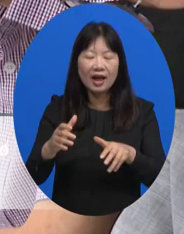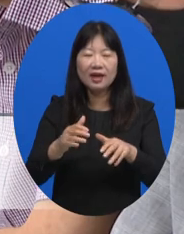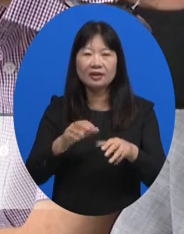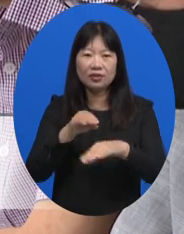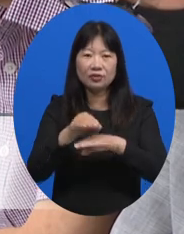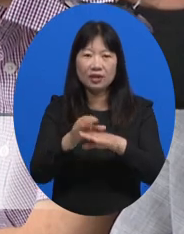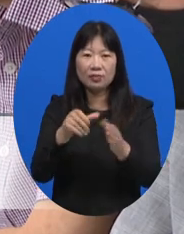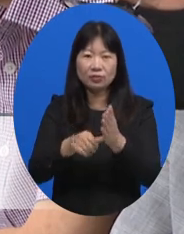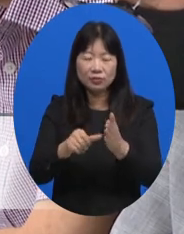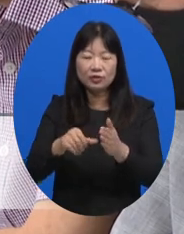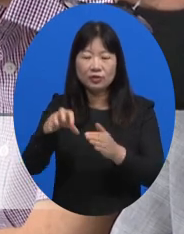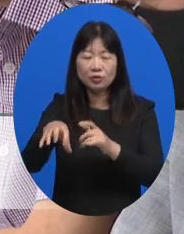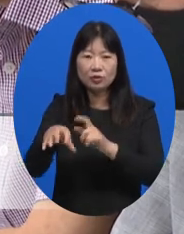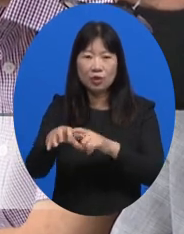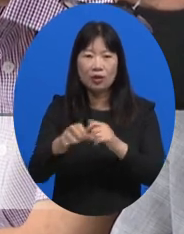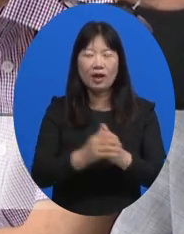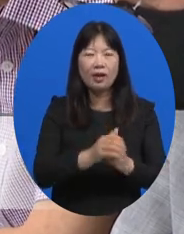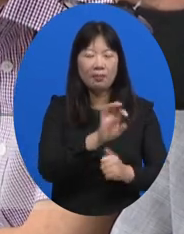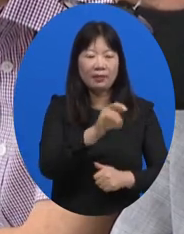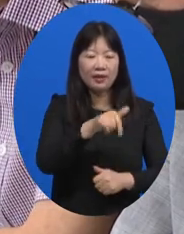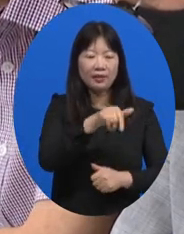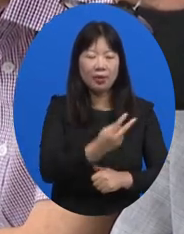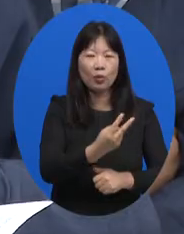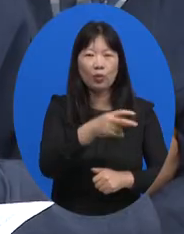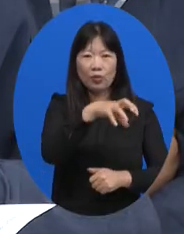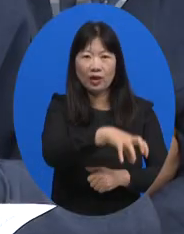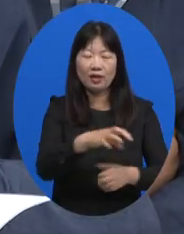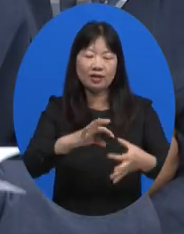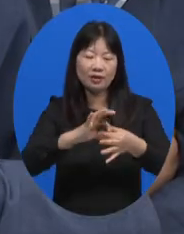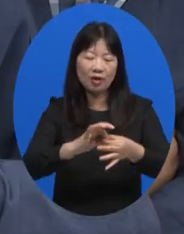자동차 부품기업 집적지와 판교 테크노밸리를